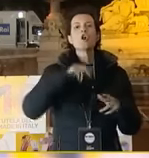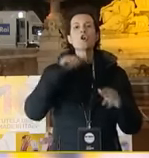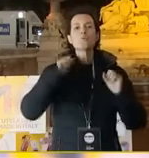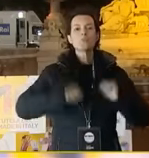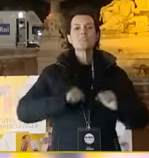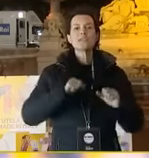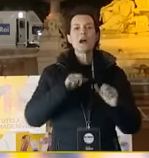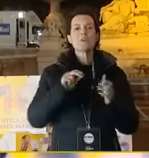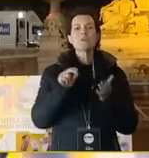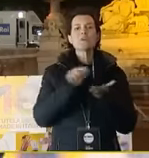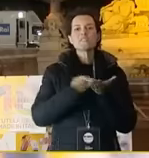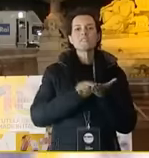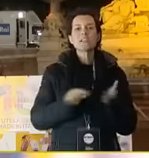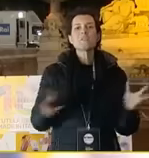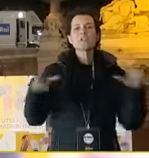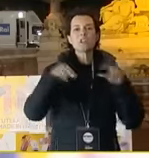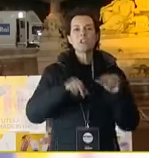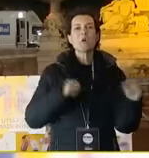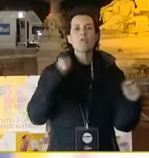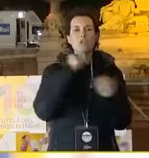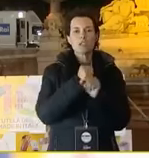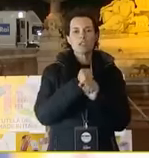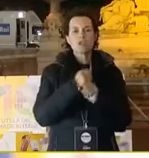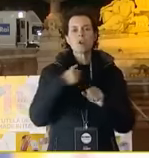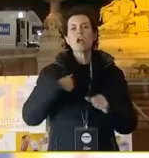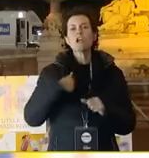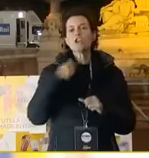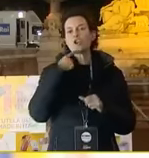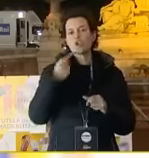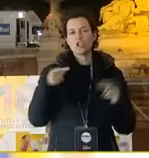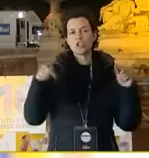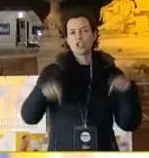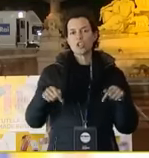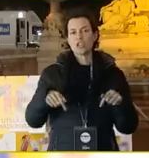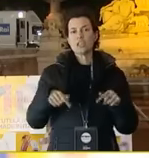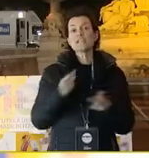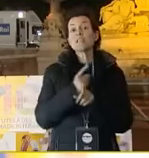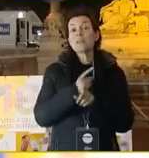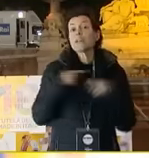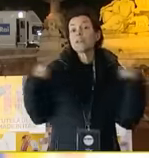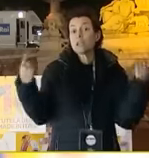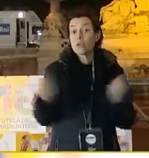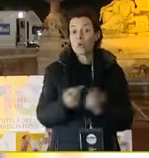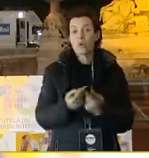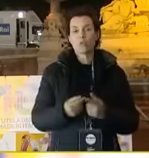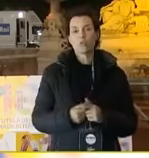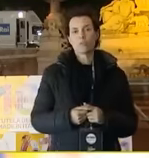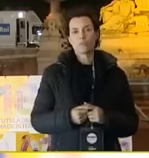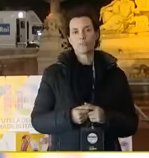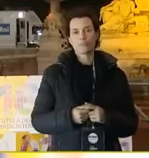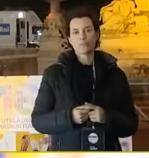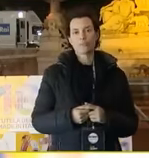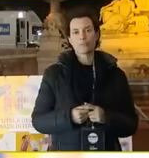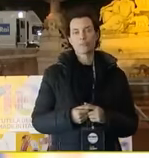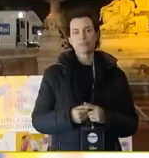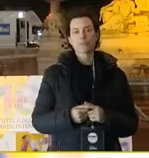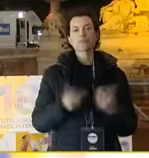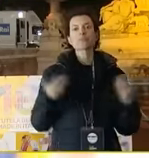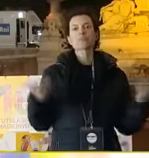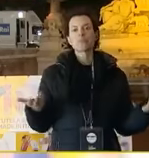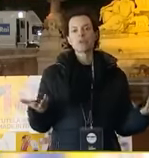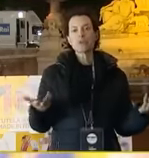riscrivere la storia. Io ve lo dico, dipende da noi. Quindi